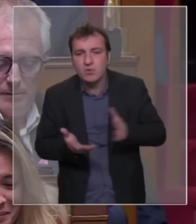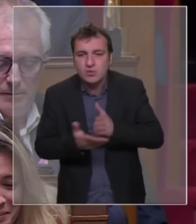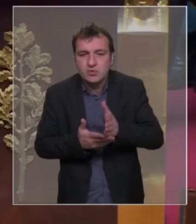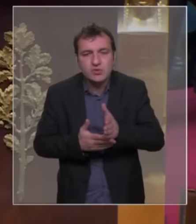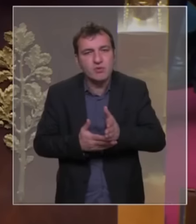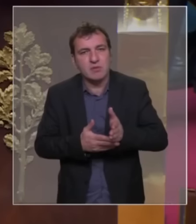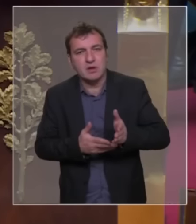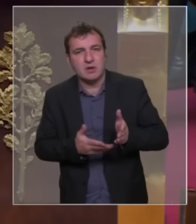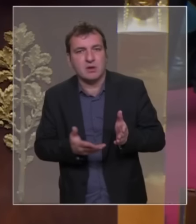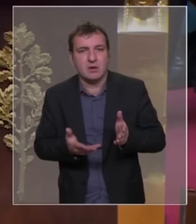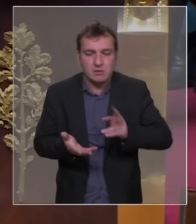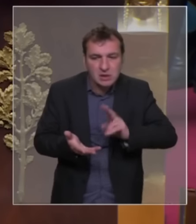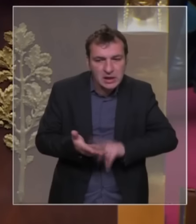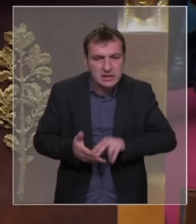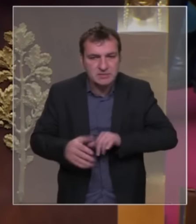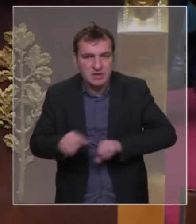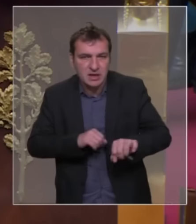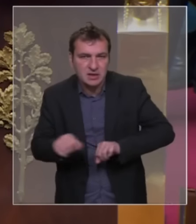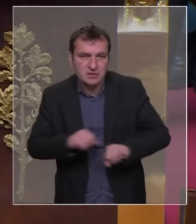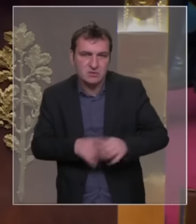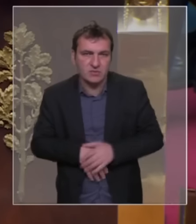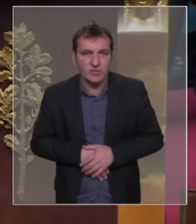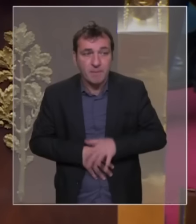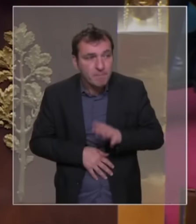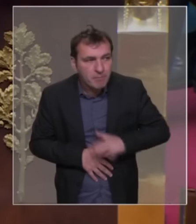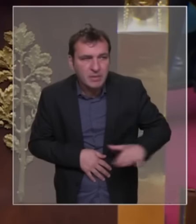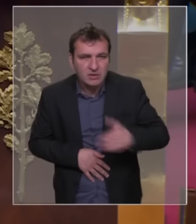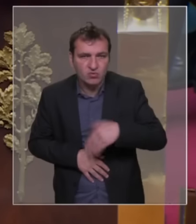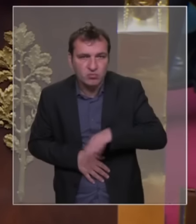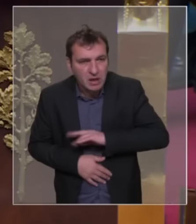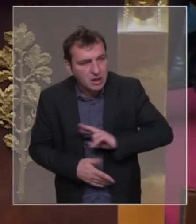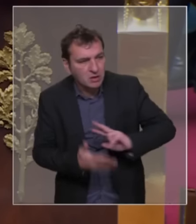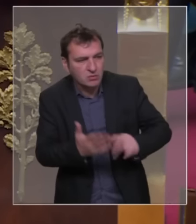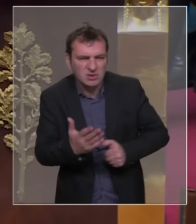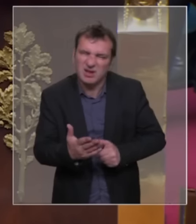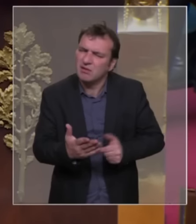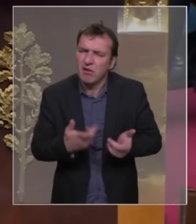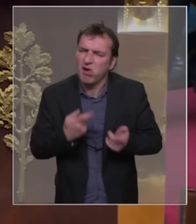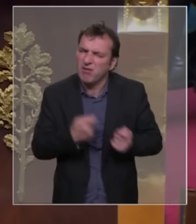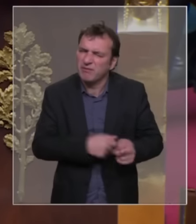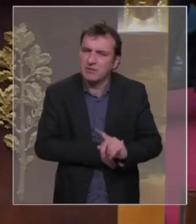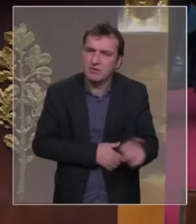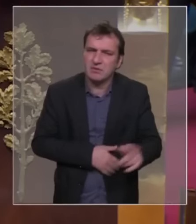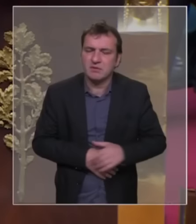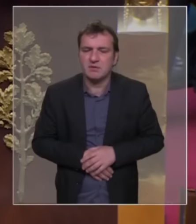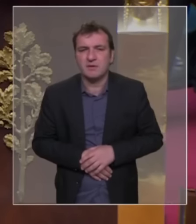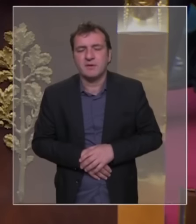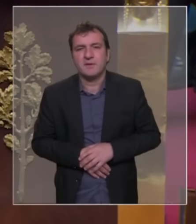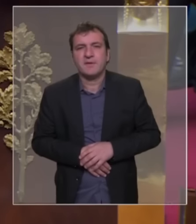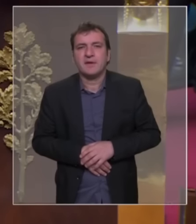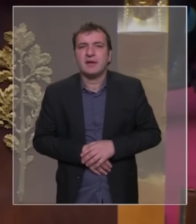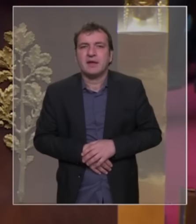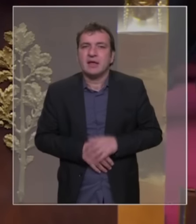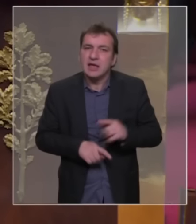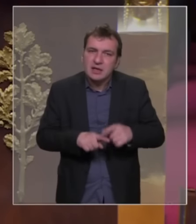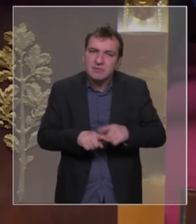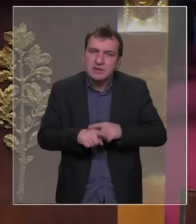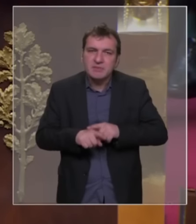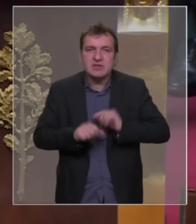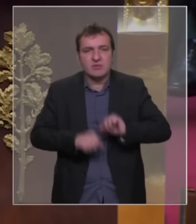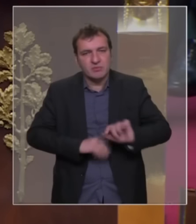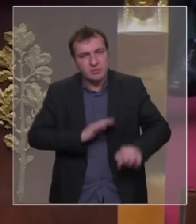passe partout par le contrat plutôt que par la contrainte et qui nous permette pas à pas de